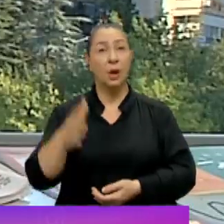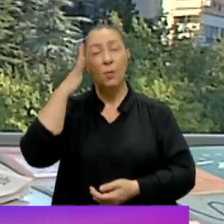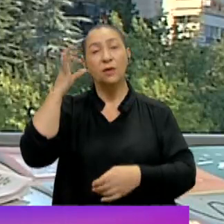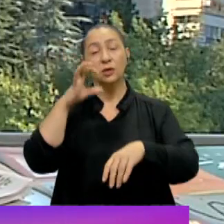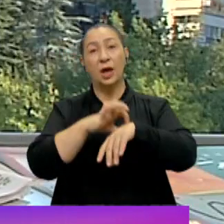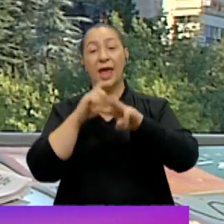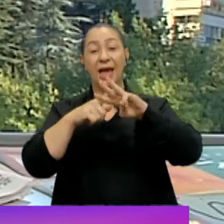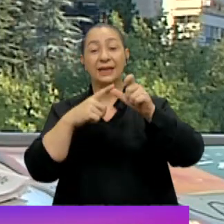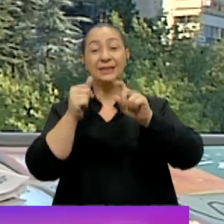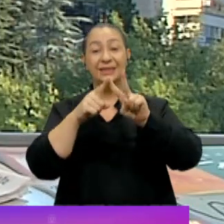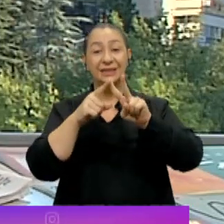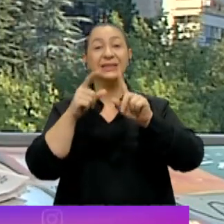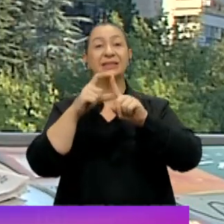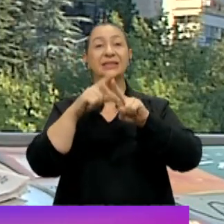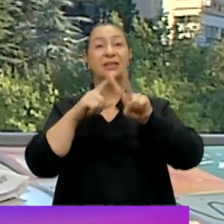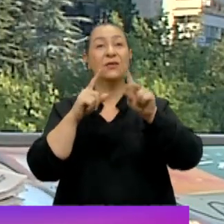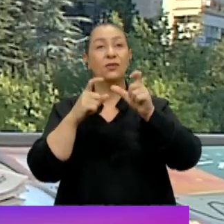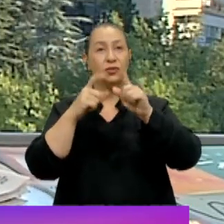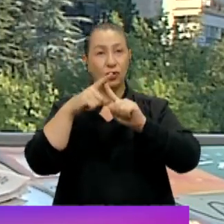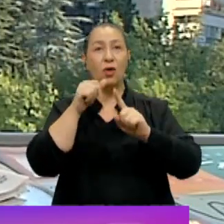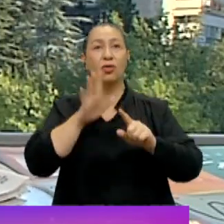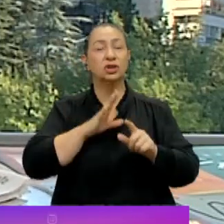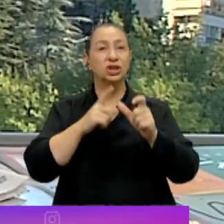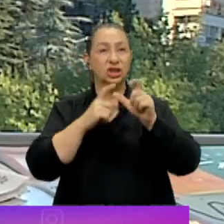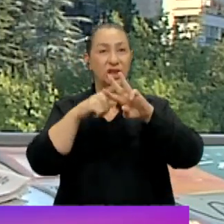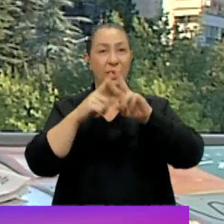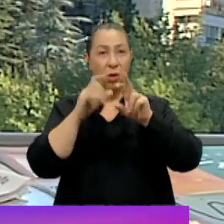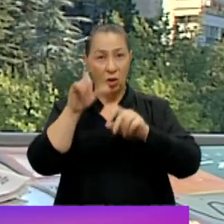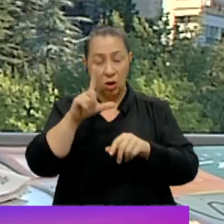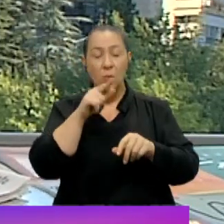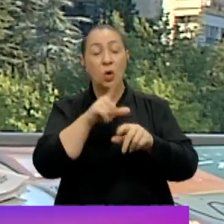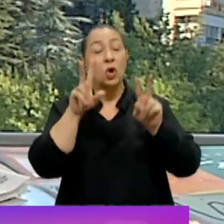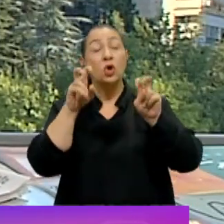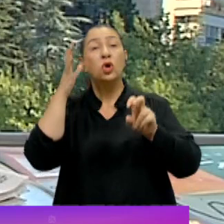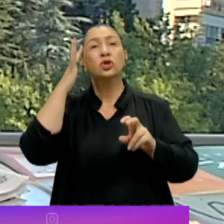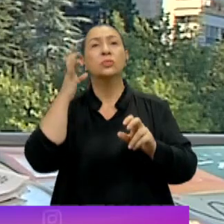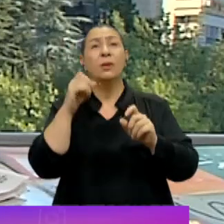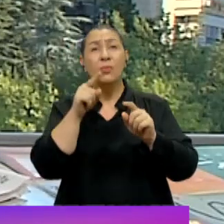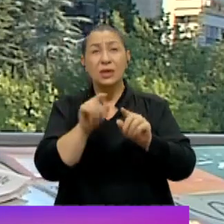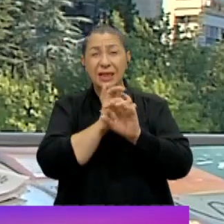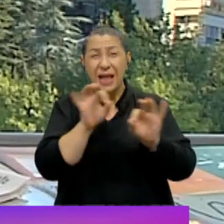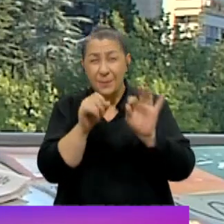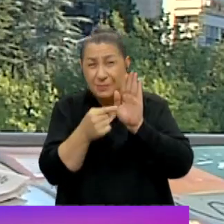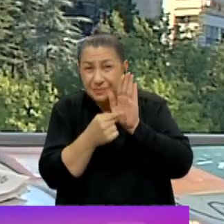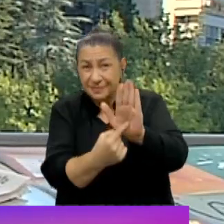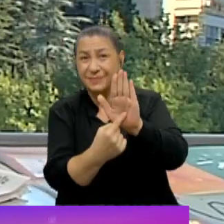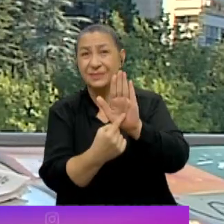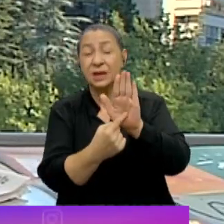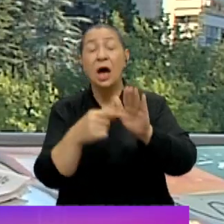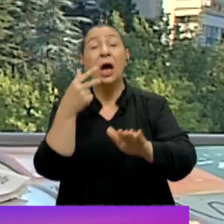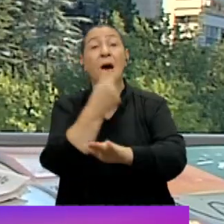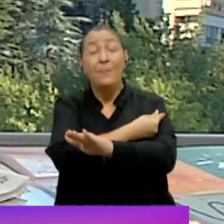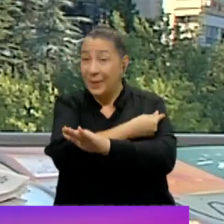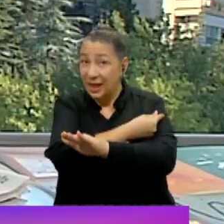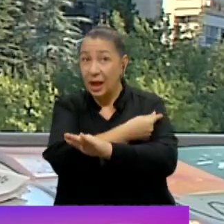Profesör Doktor Esin Davutoğlu Şenol ve aslında bu konu uzmanı pek çok kişi vurguyu tam da orada tutuyor. Aşı